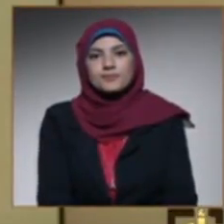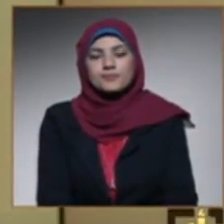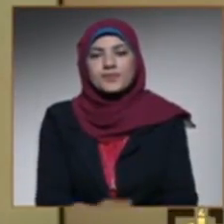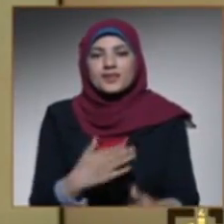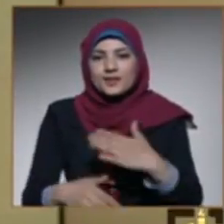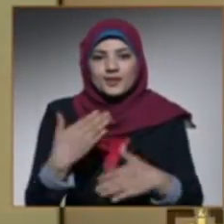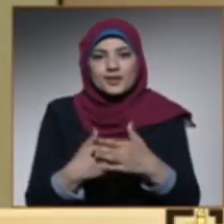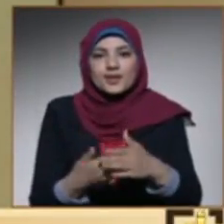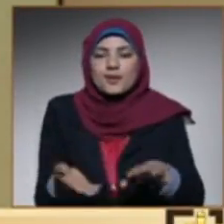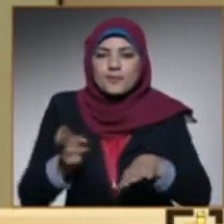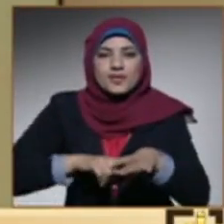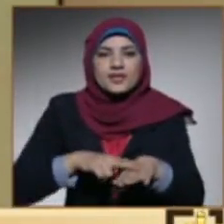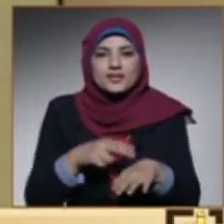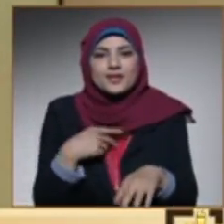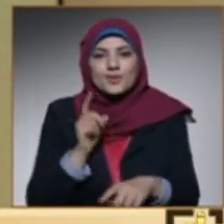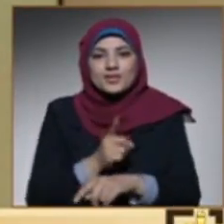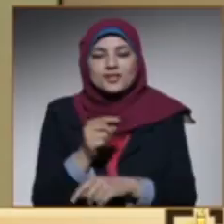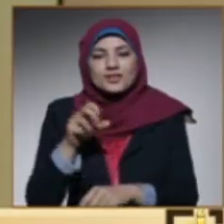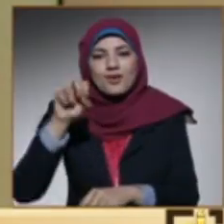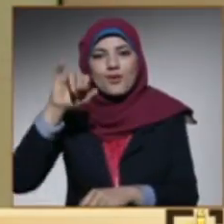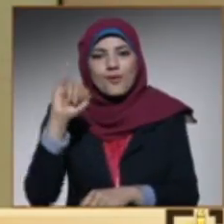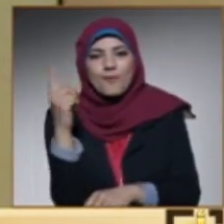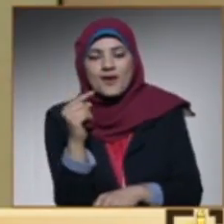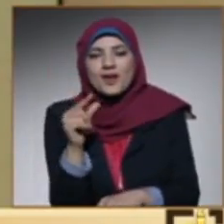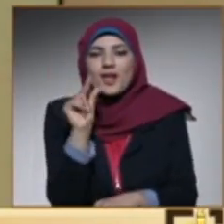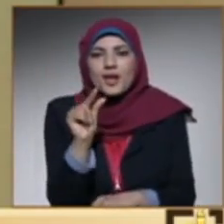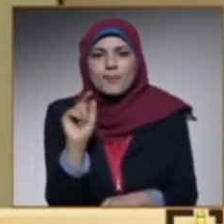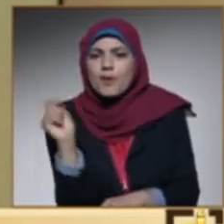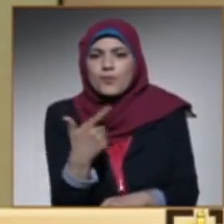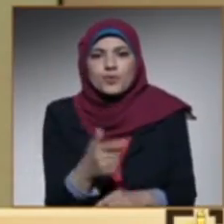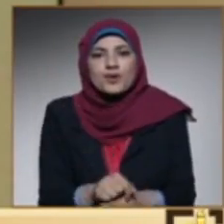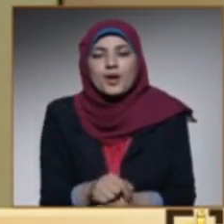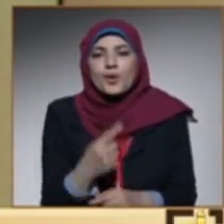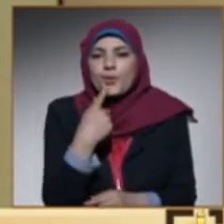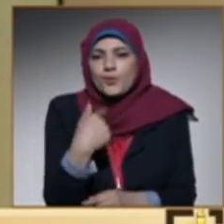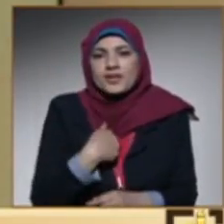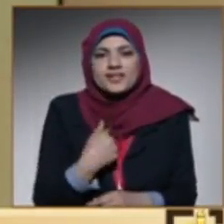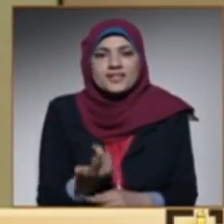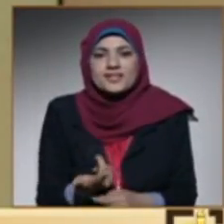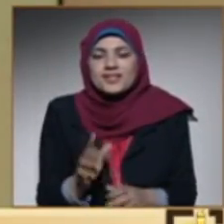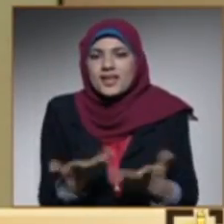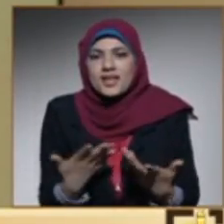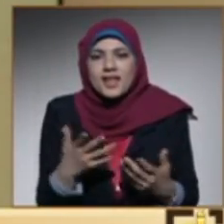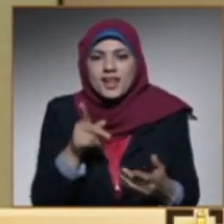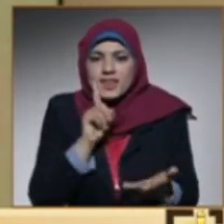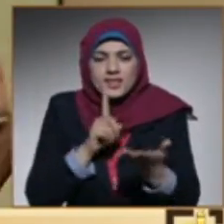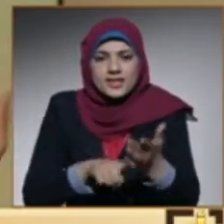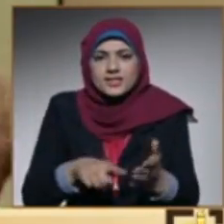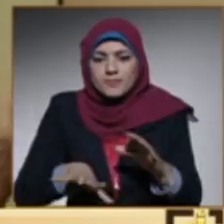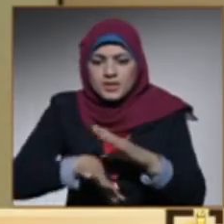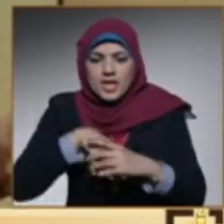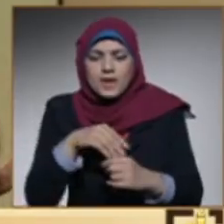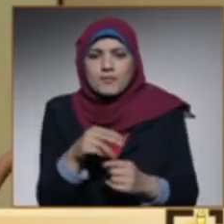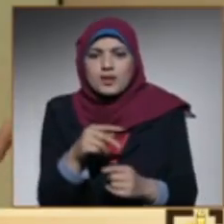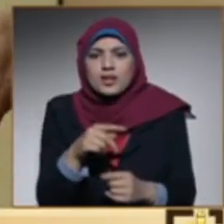رجعنا لحضراتكم مرة تانية. أستاذة قمر، يمكن في كلمة سريعة قولي لي المفروض إيه اللي يتم تقديمه؟ مشاكل كتير